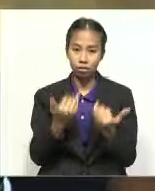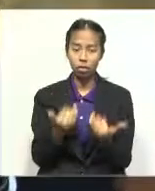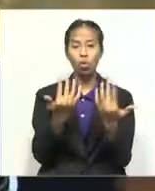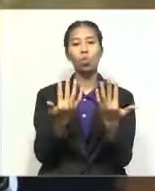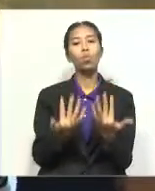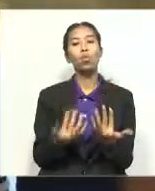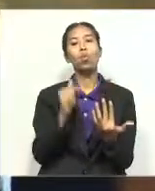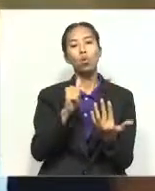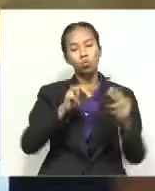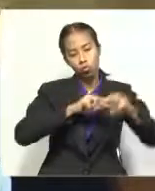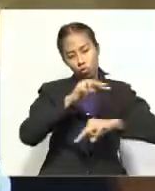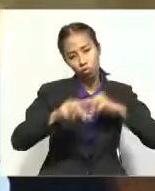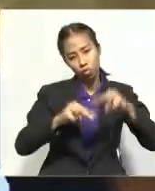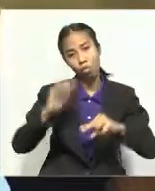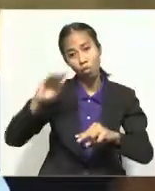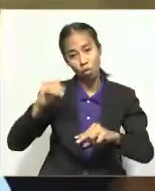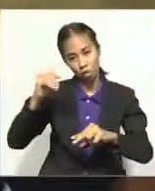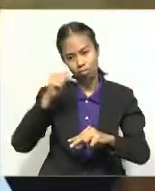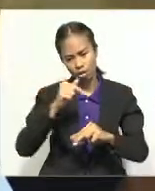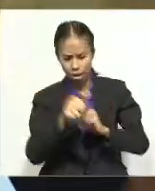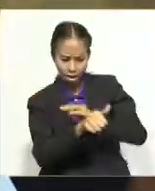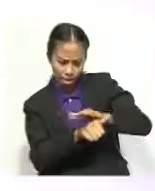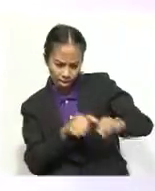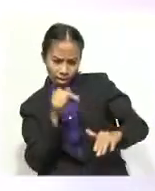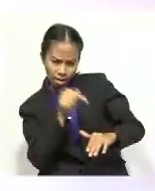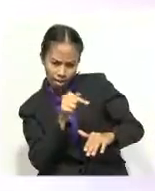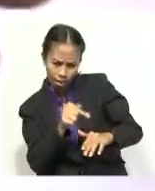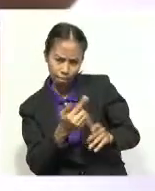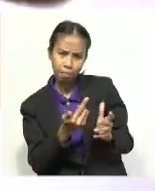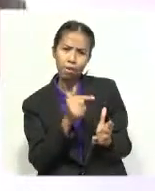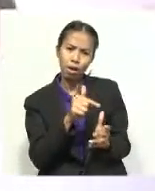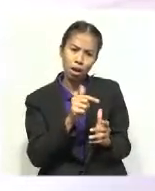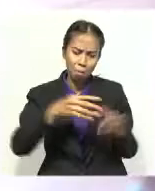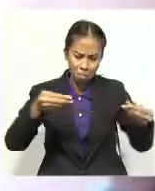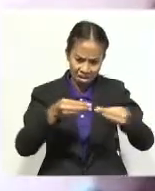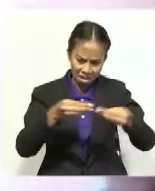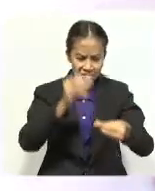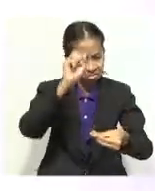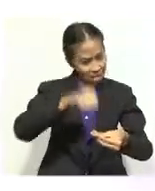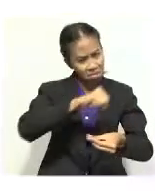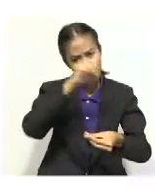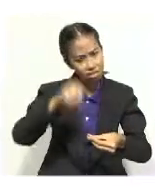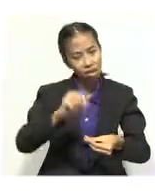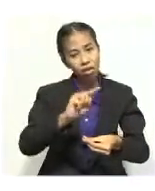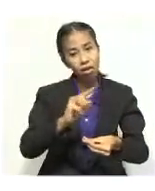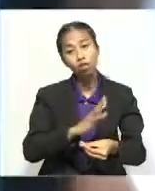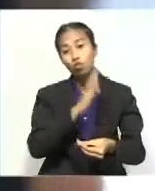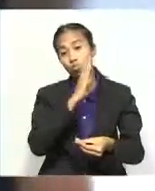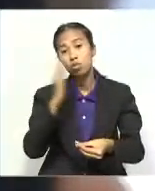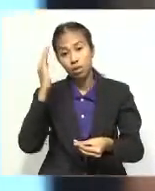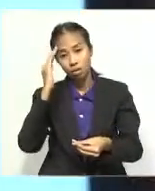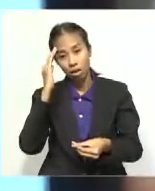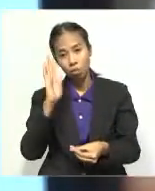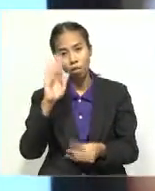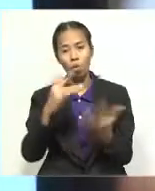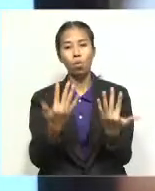างการรอรายงานผลการตรวจสอบนะคะว่ามีการลักลอบทายพนันบอลในคู่ดังกล่าวมากน้อยเพียงใดนะคะก็คาดว่าจะ